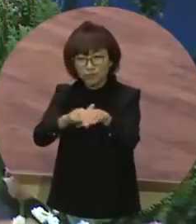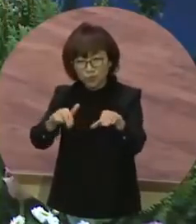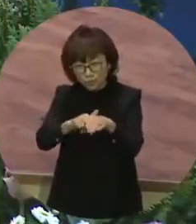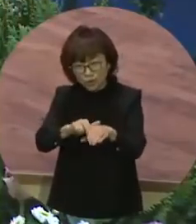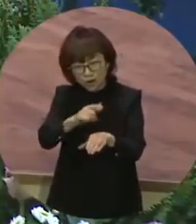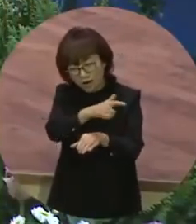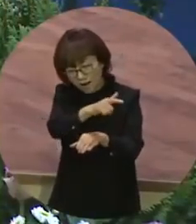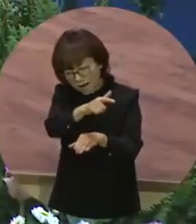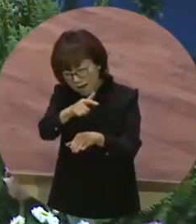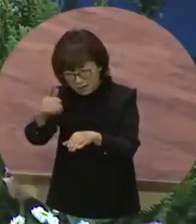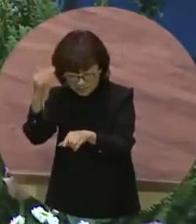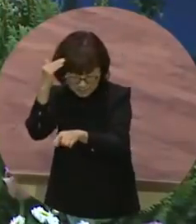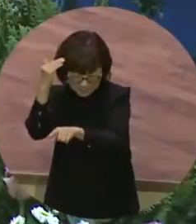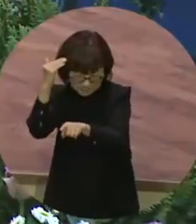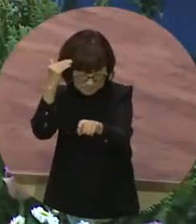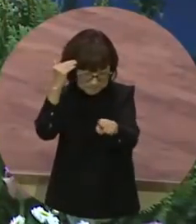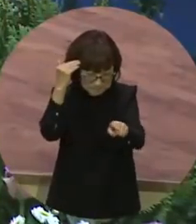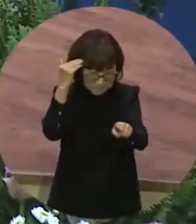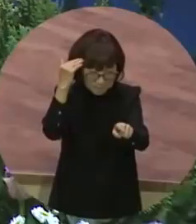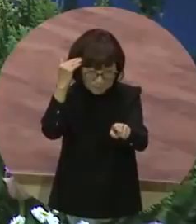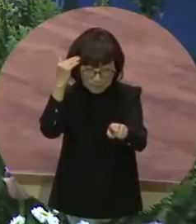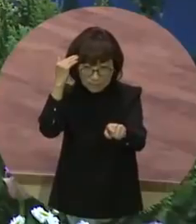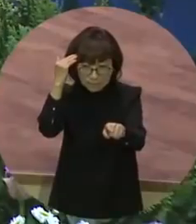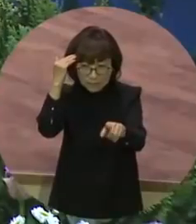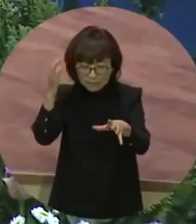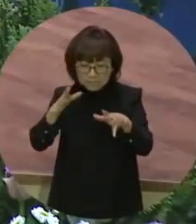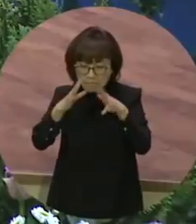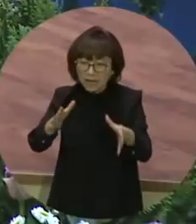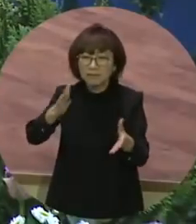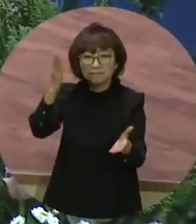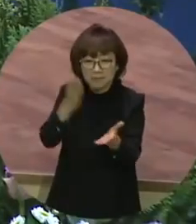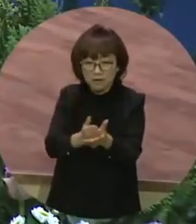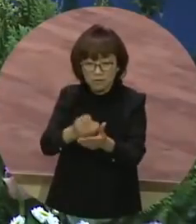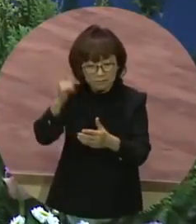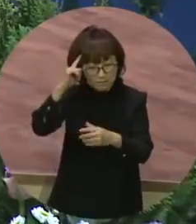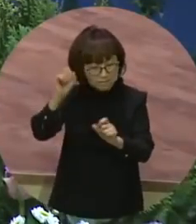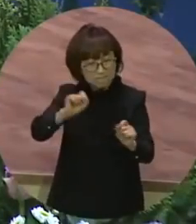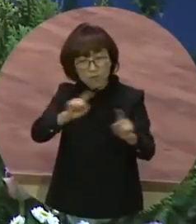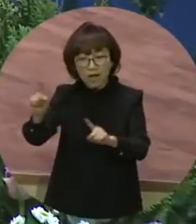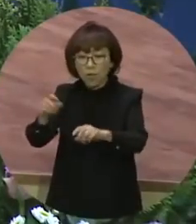몰려오는데 이걸 넘어설 수 있는 여기 빠지지 않고 빠져날 수 있는 렘넌트.